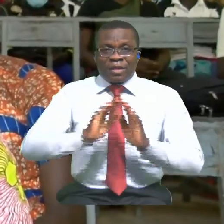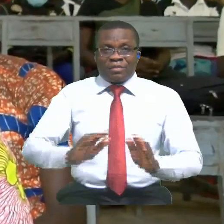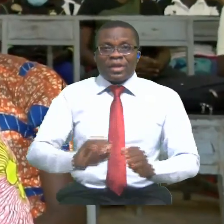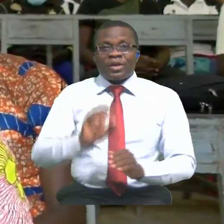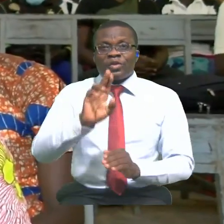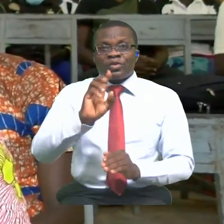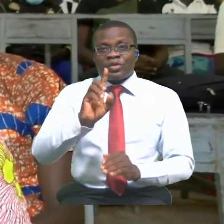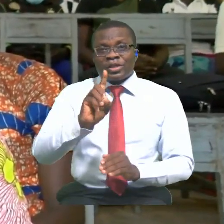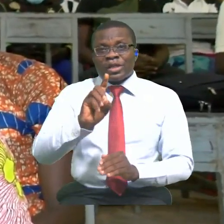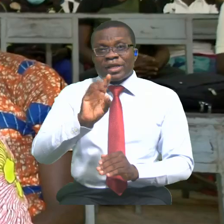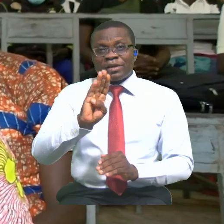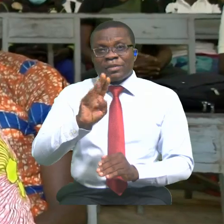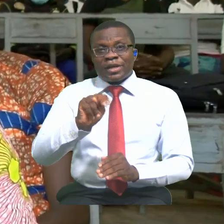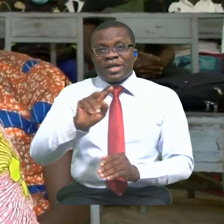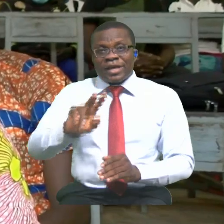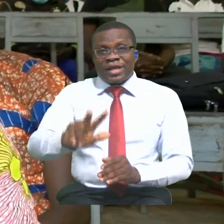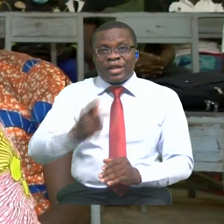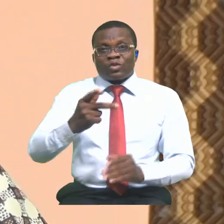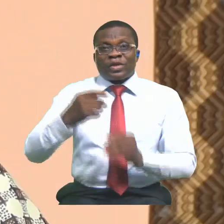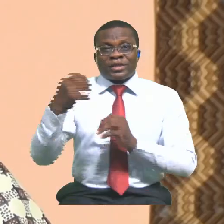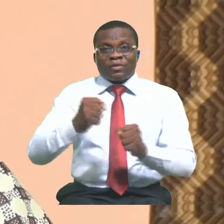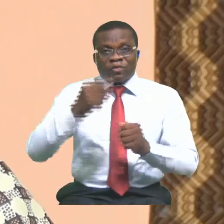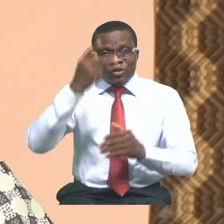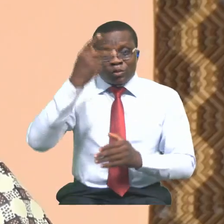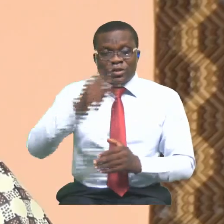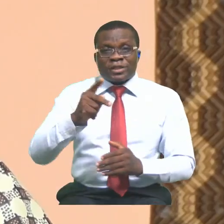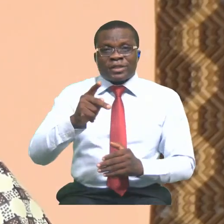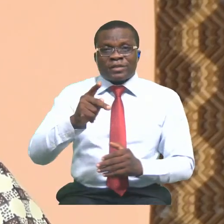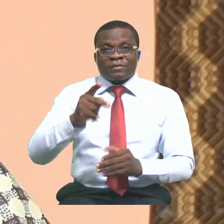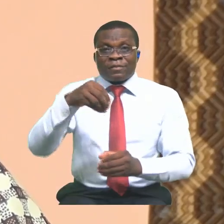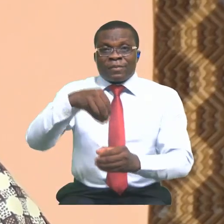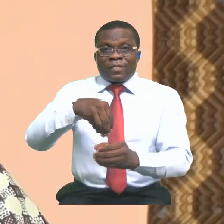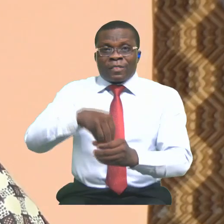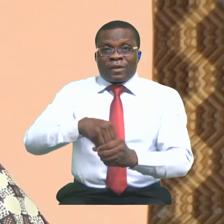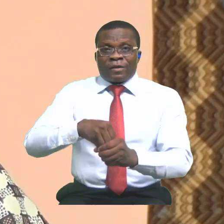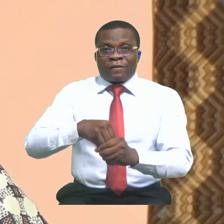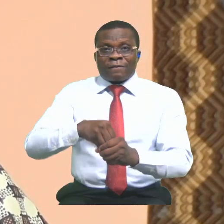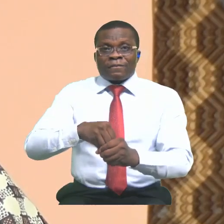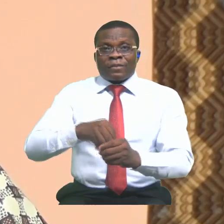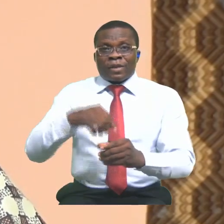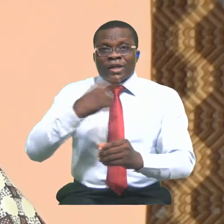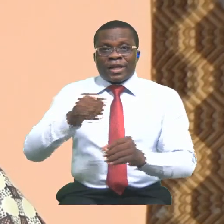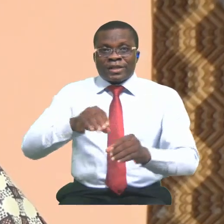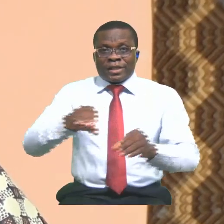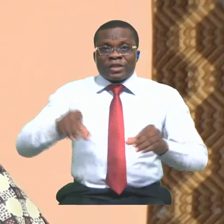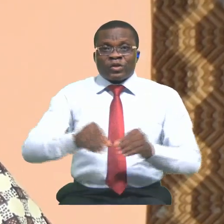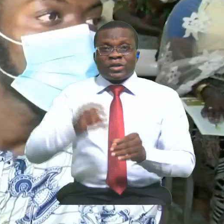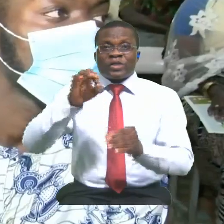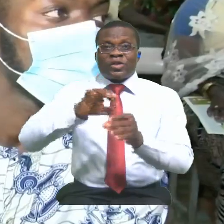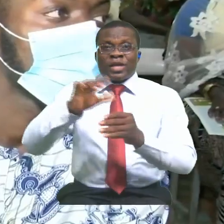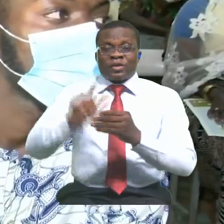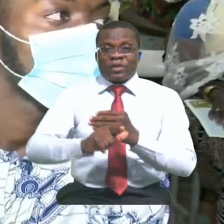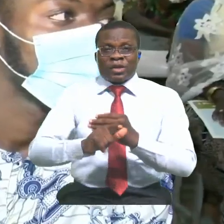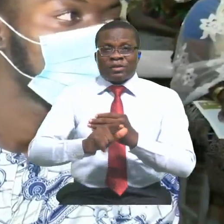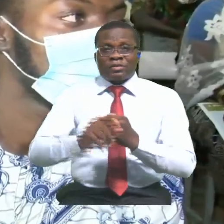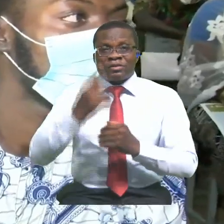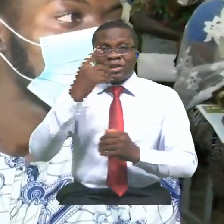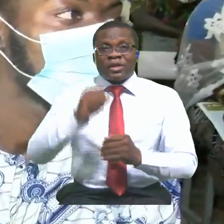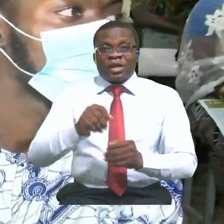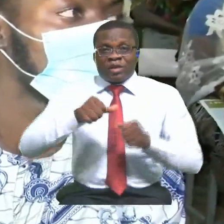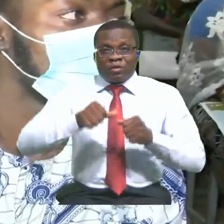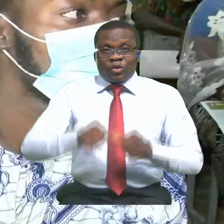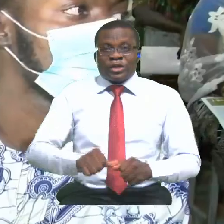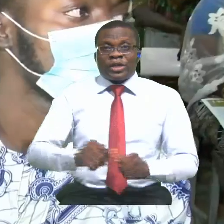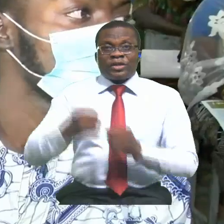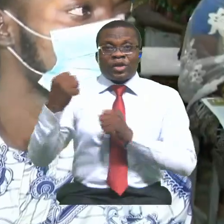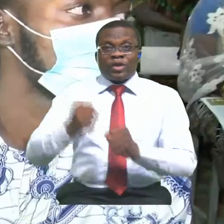L'UDBN est la troisième force politique dans la dite circonscription électorale. Et pour demeurer une